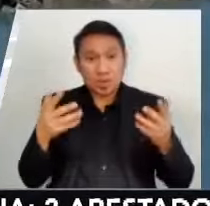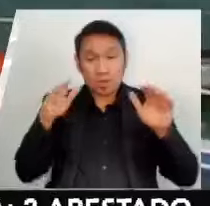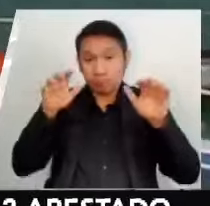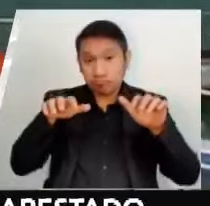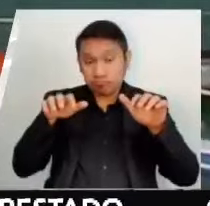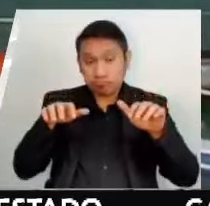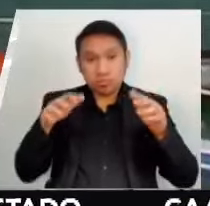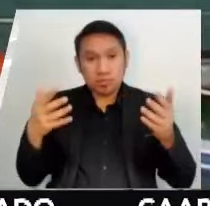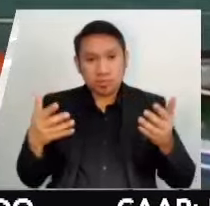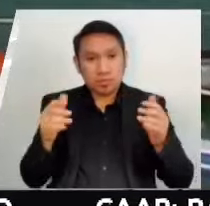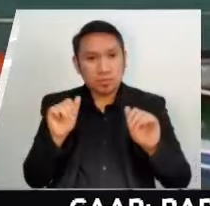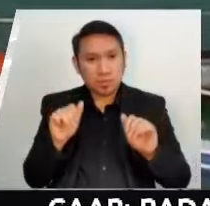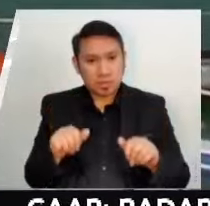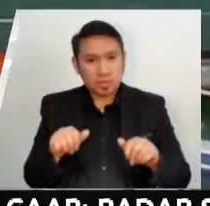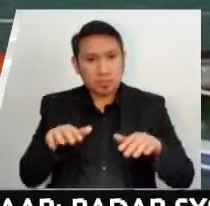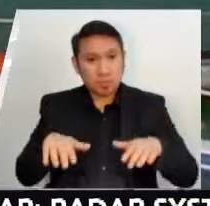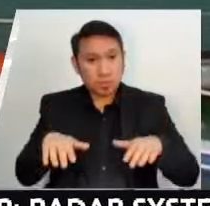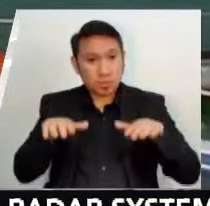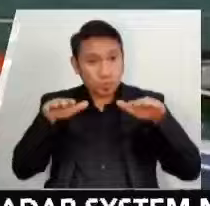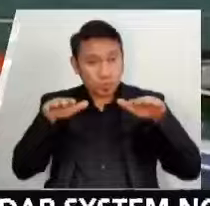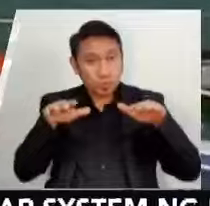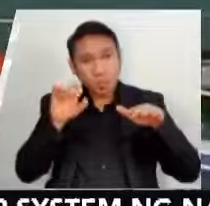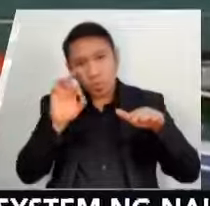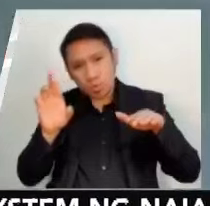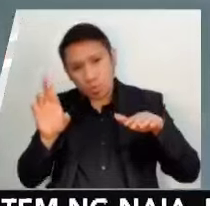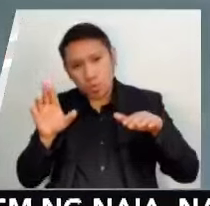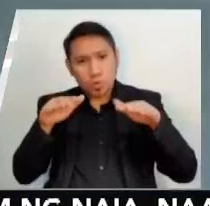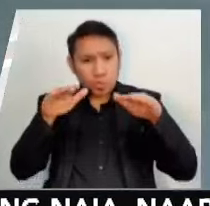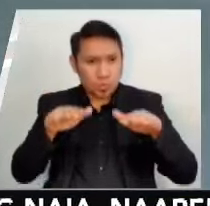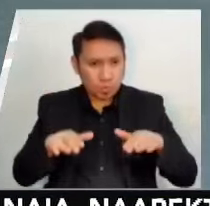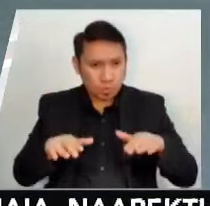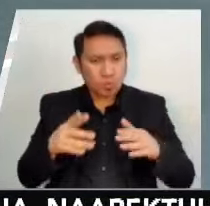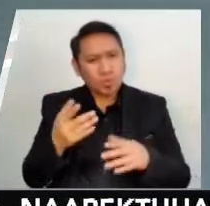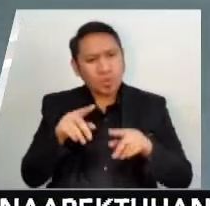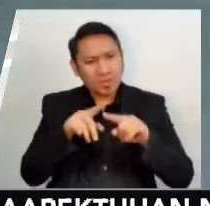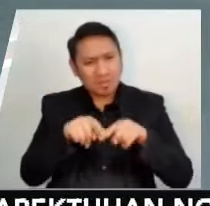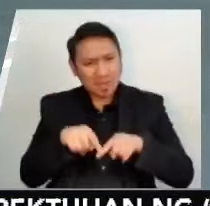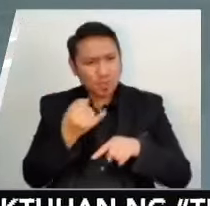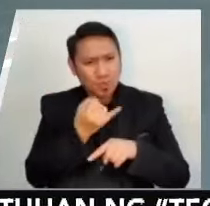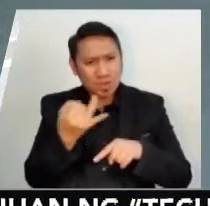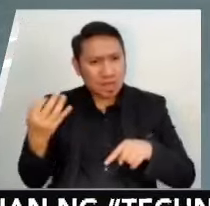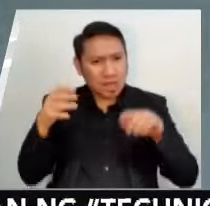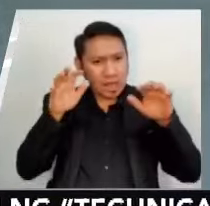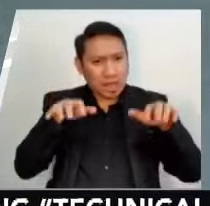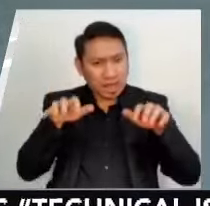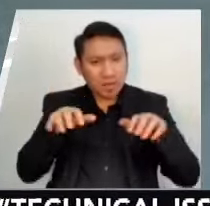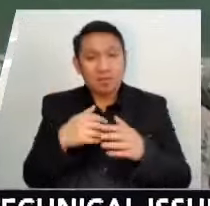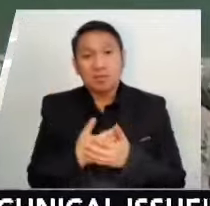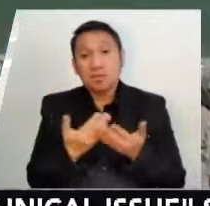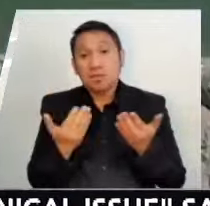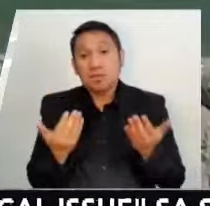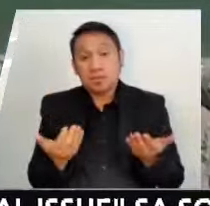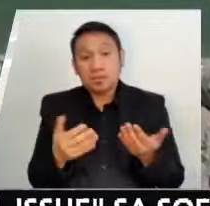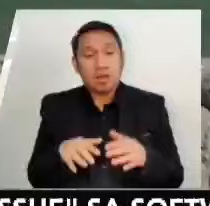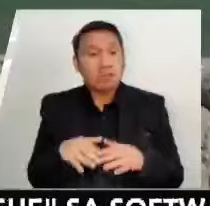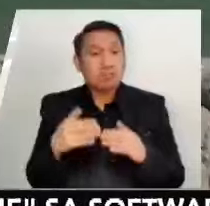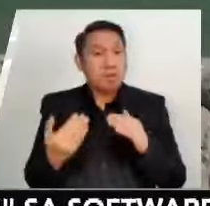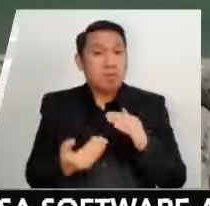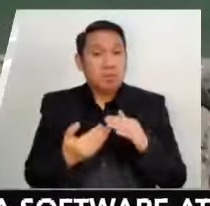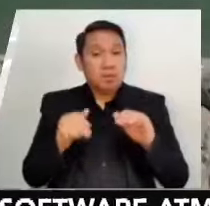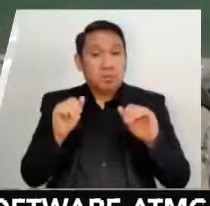posibilidad ng pagtaas o pagtuloy na pagbaba ng water level nito. Kung naabot daw ang minimum operating level, posibleng bawasan ang